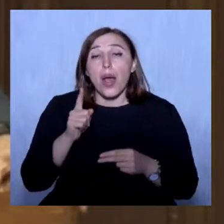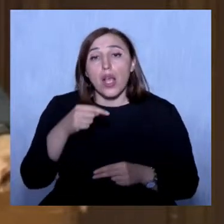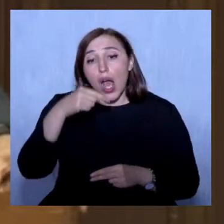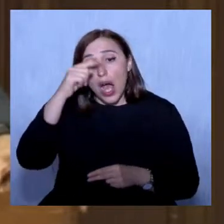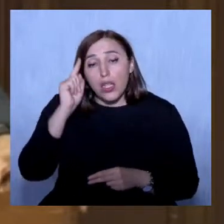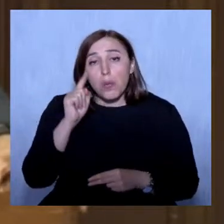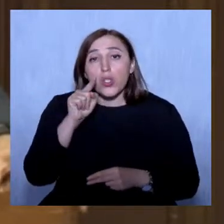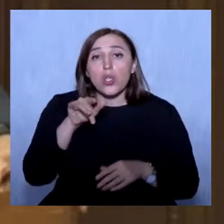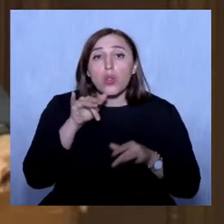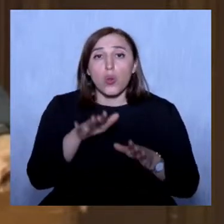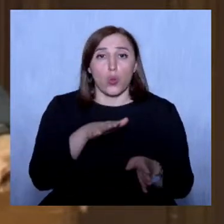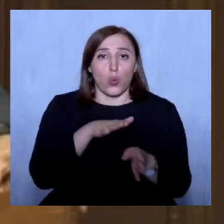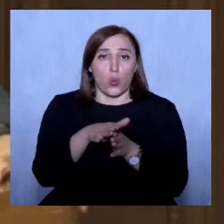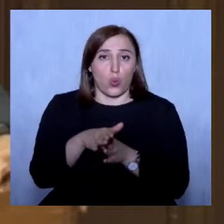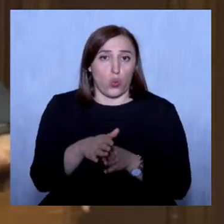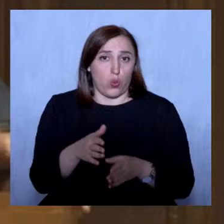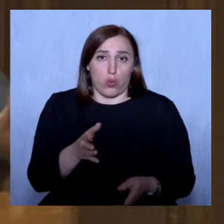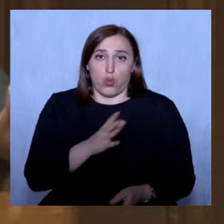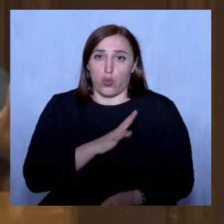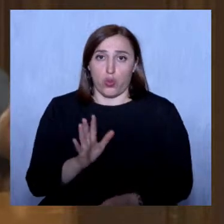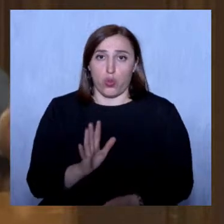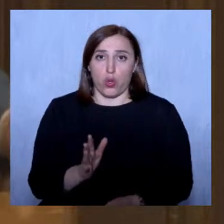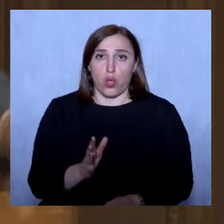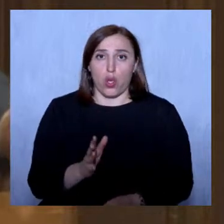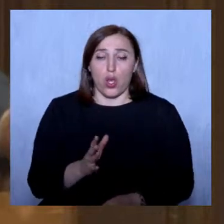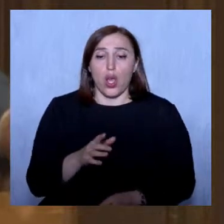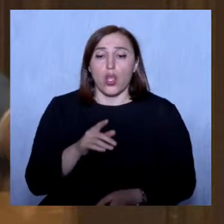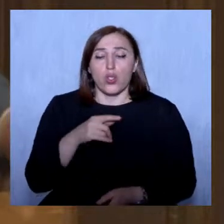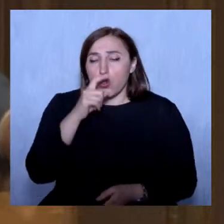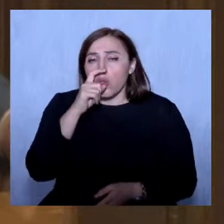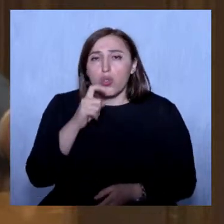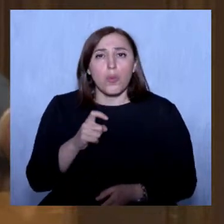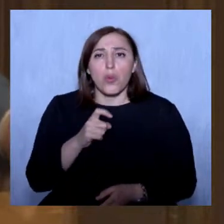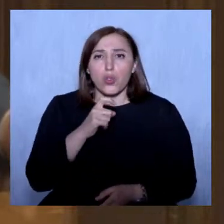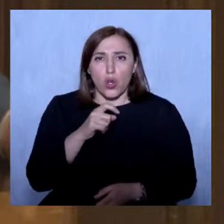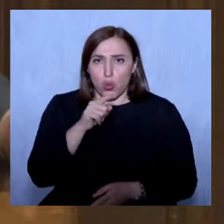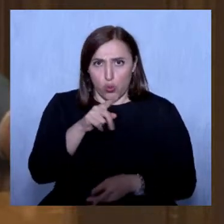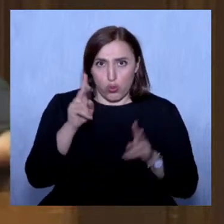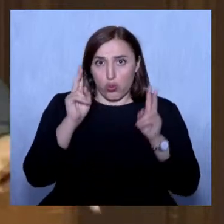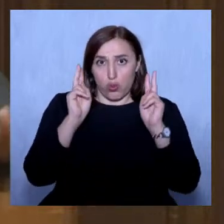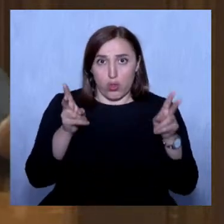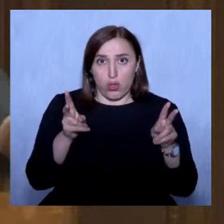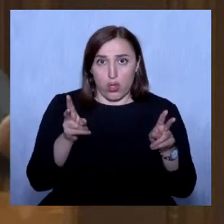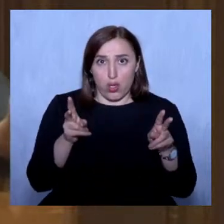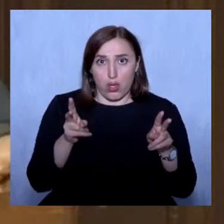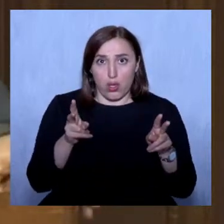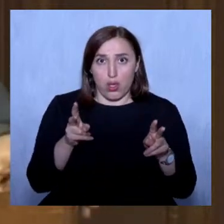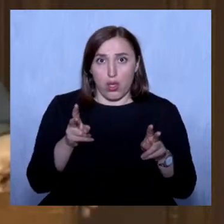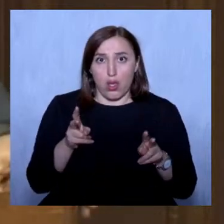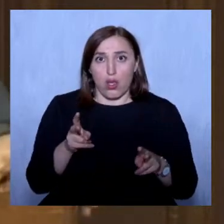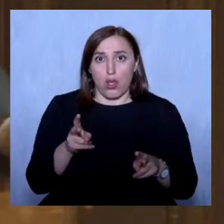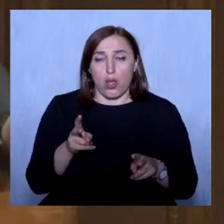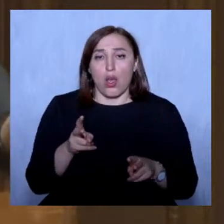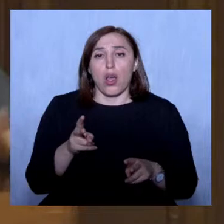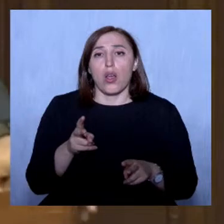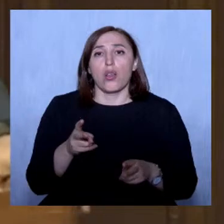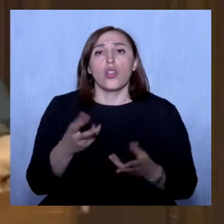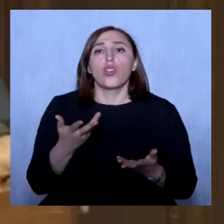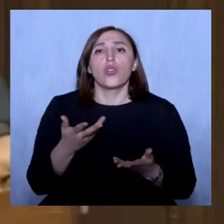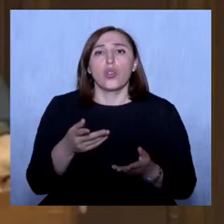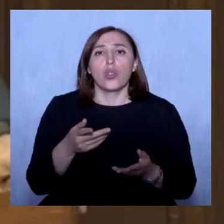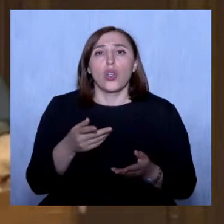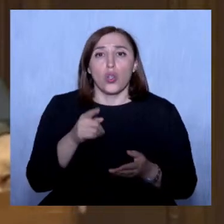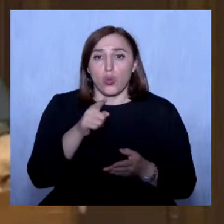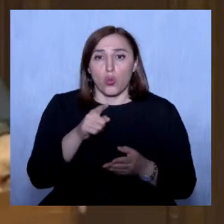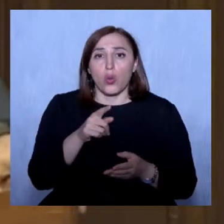չի կատարել դա, այսինք էս տամեն ինչ ես չէ մասկան, դուք իրոք չգիդեք, հարի հարկ է հետք անել չիշտ, կարող եք